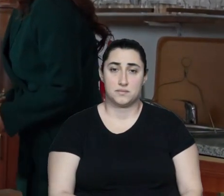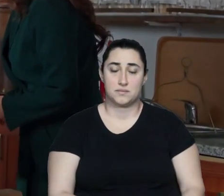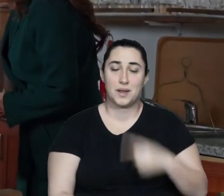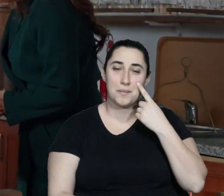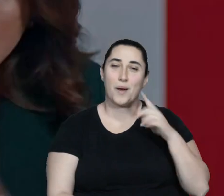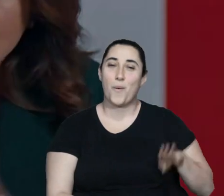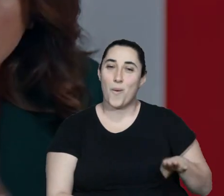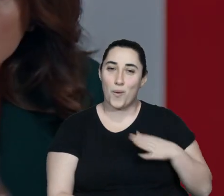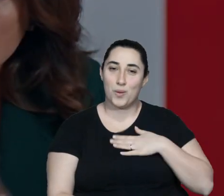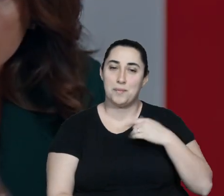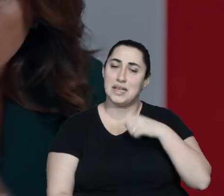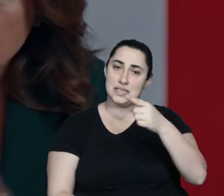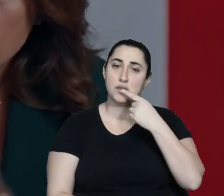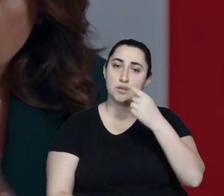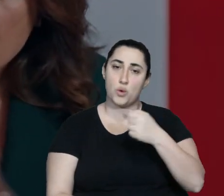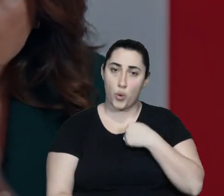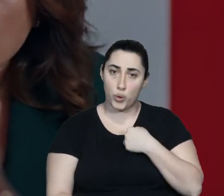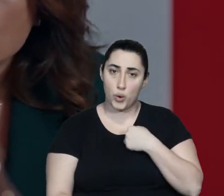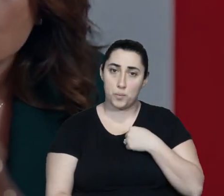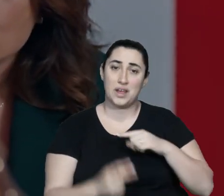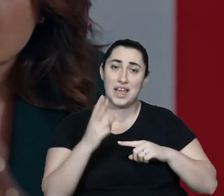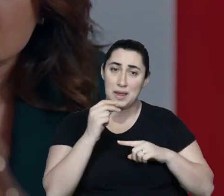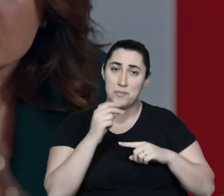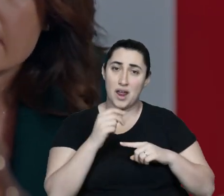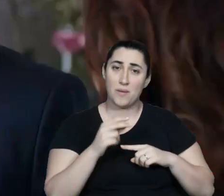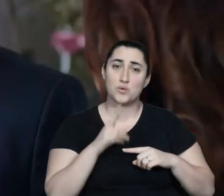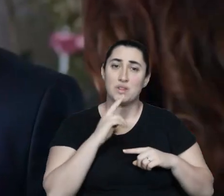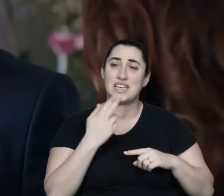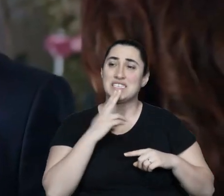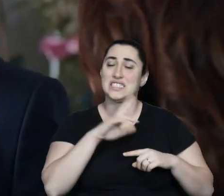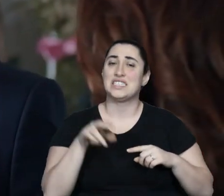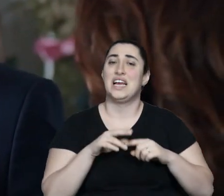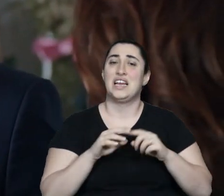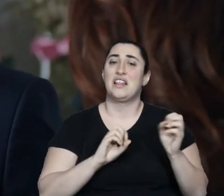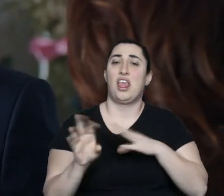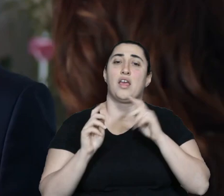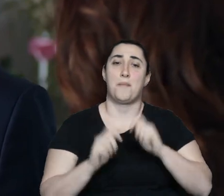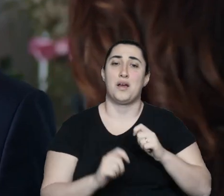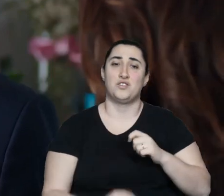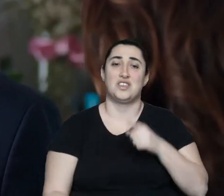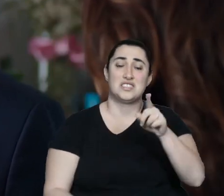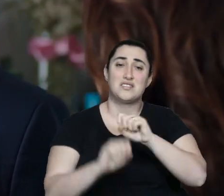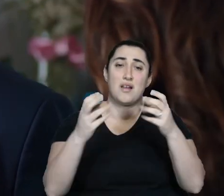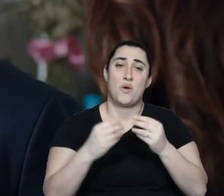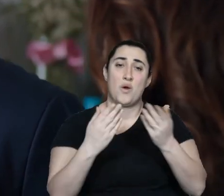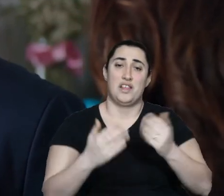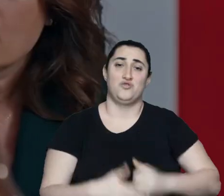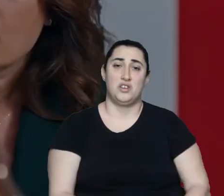Bak oğlum, benden söylemesi. İbrahim sonunda kızlarını ziyan edecek. Ya oğlan size